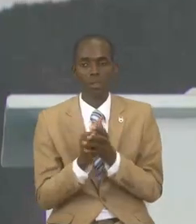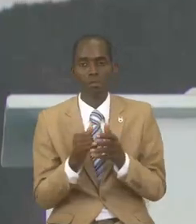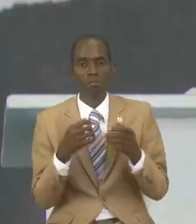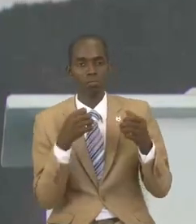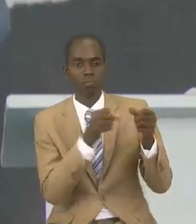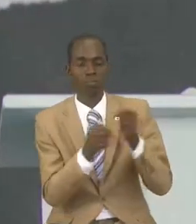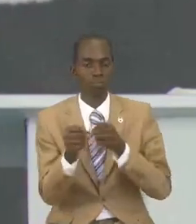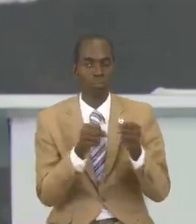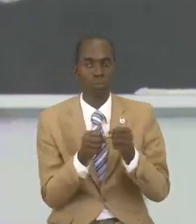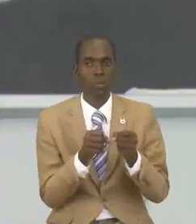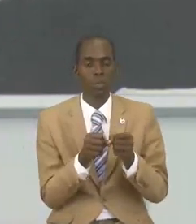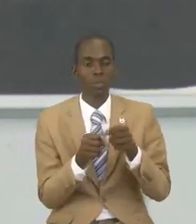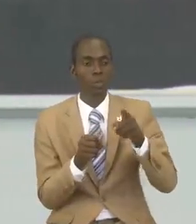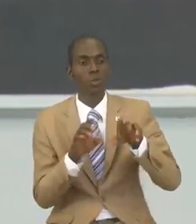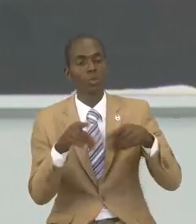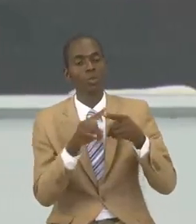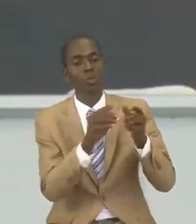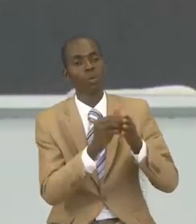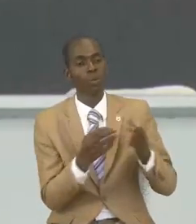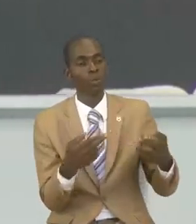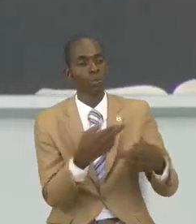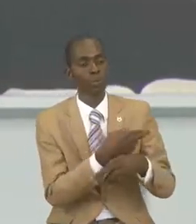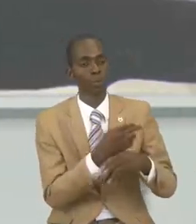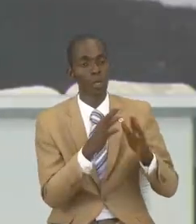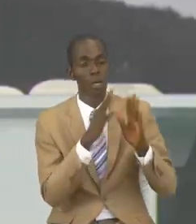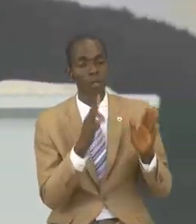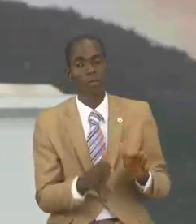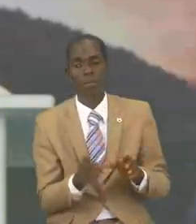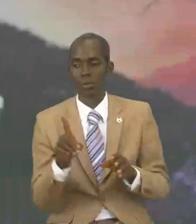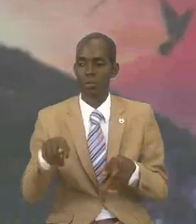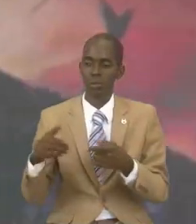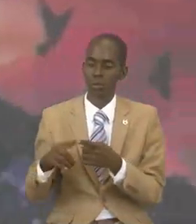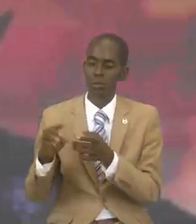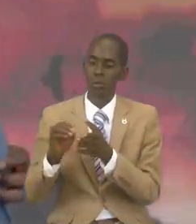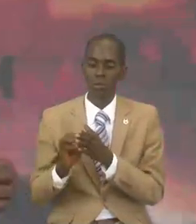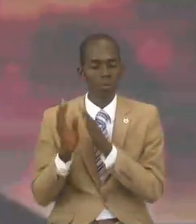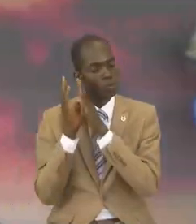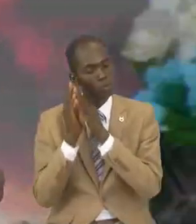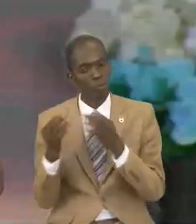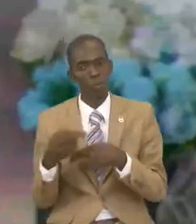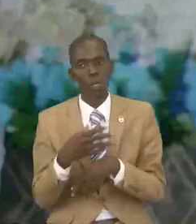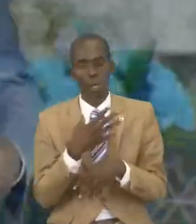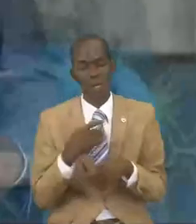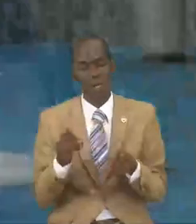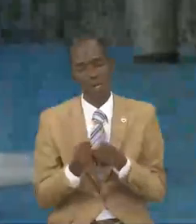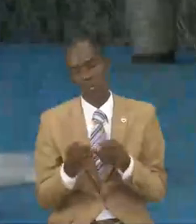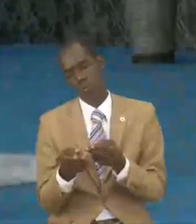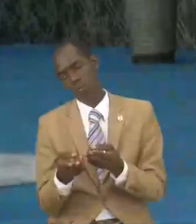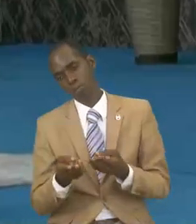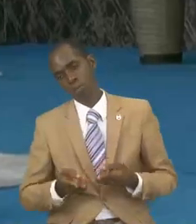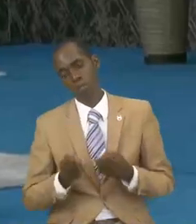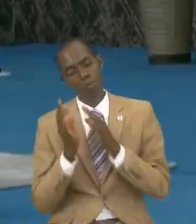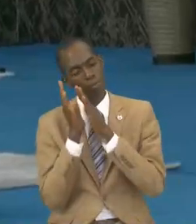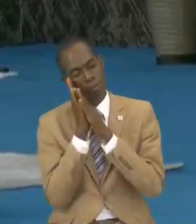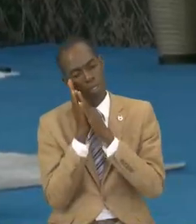cette bagarre, avec cet échange. Elle va dans sa chambre, tu vas dans ta chambre. Lorsque tu t'étends là-bas, tu te